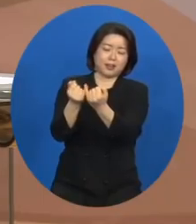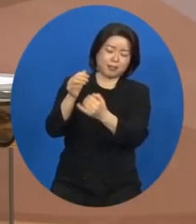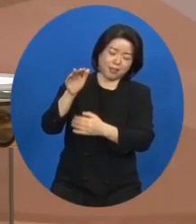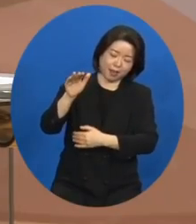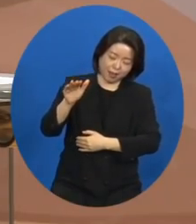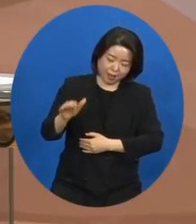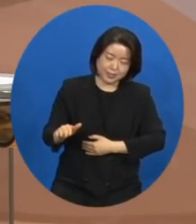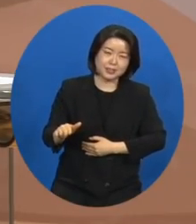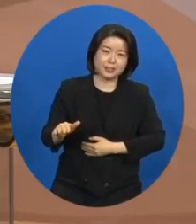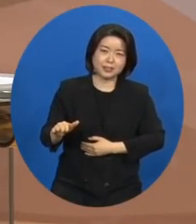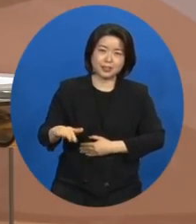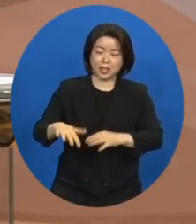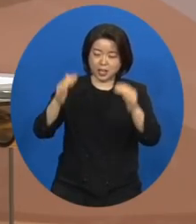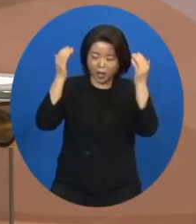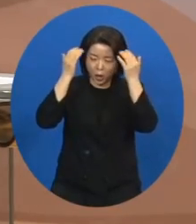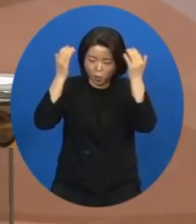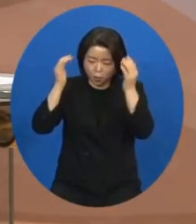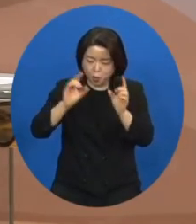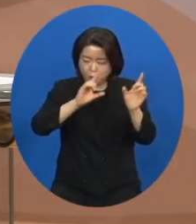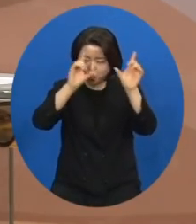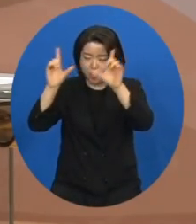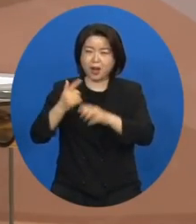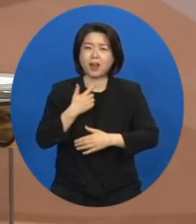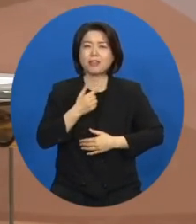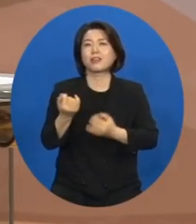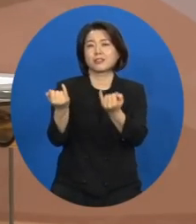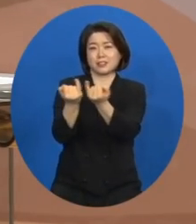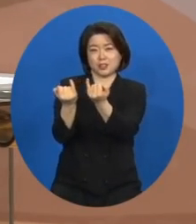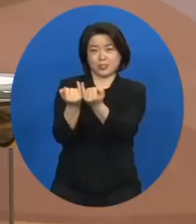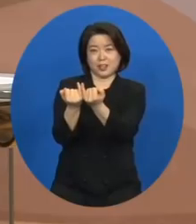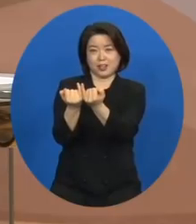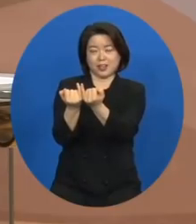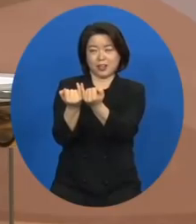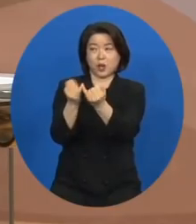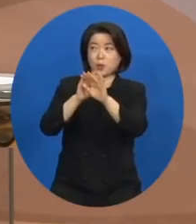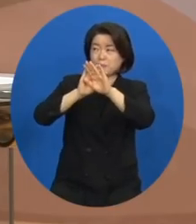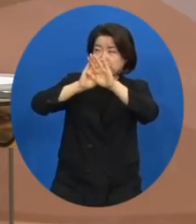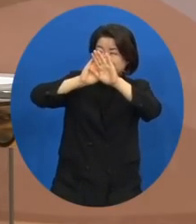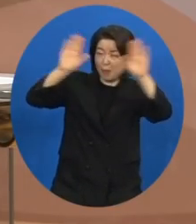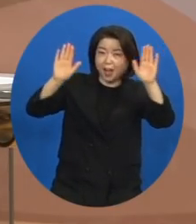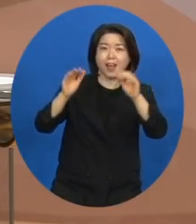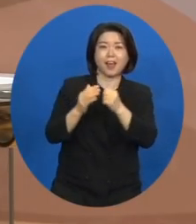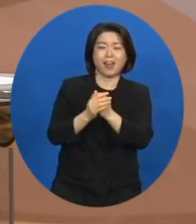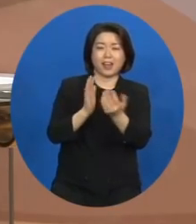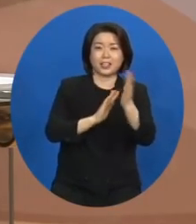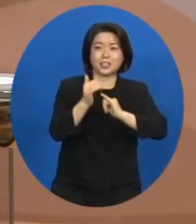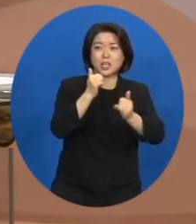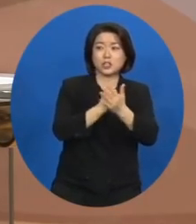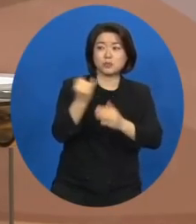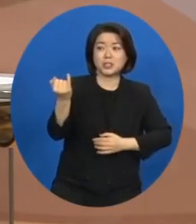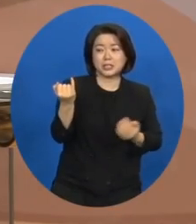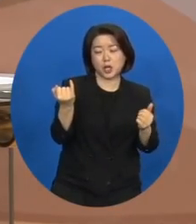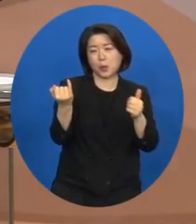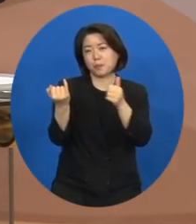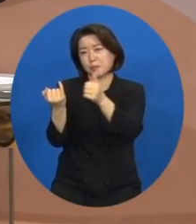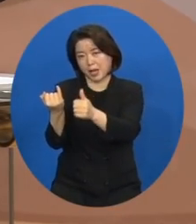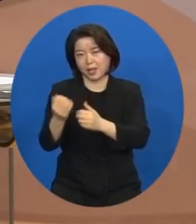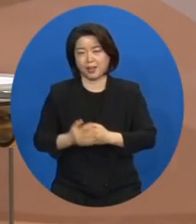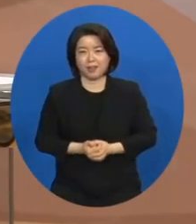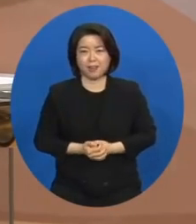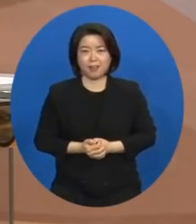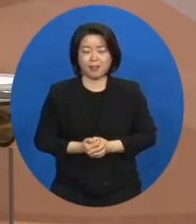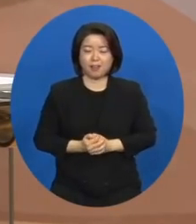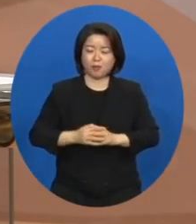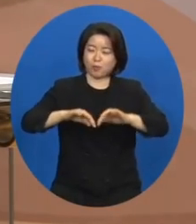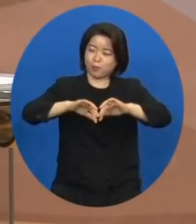굉장히 고통스러웠던 삶을 살았던 여인이 얻고 한낮의 예수님이 그 여행을 찾아옵니다 너무나 다른